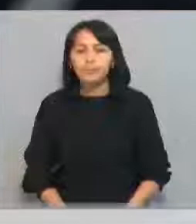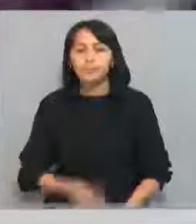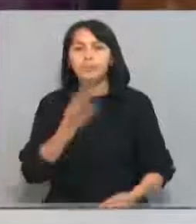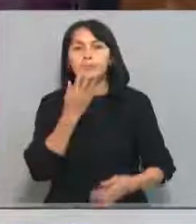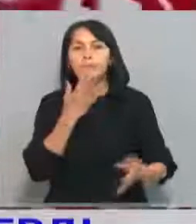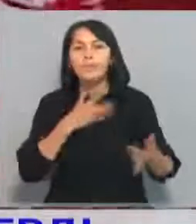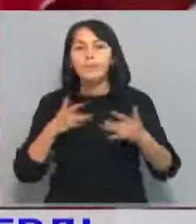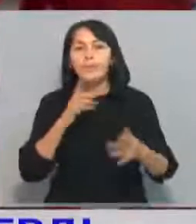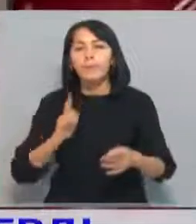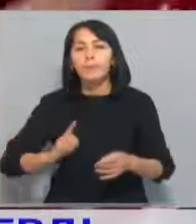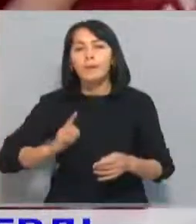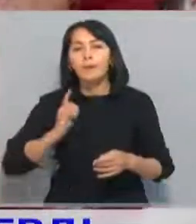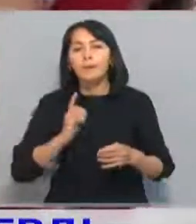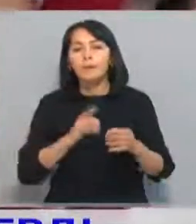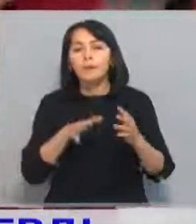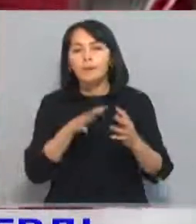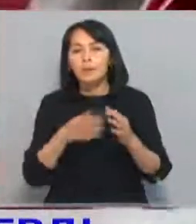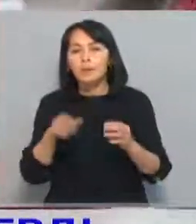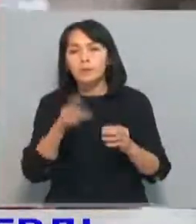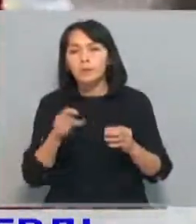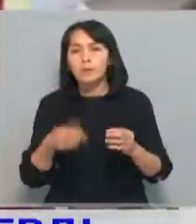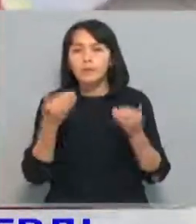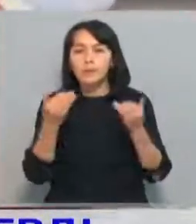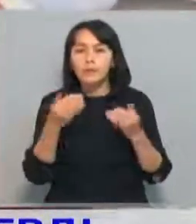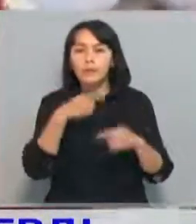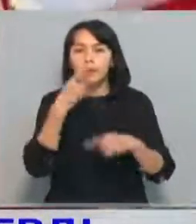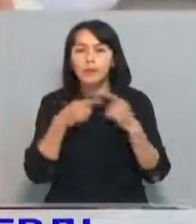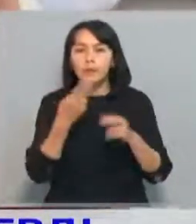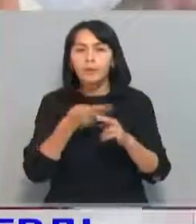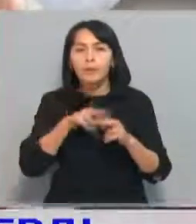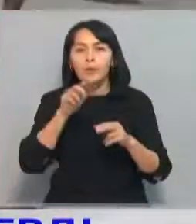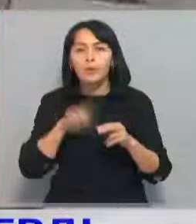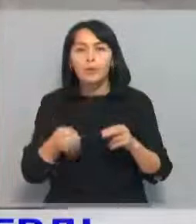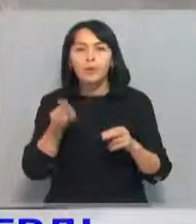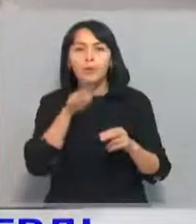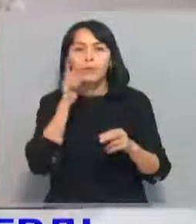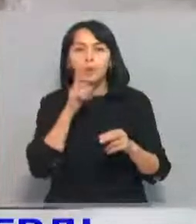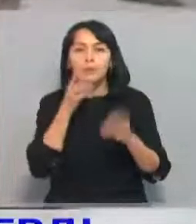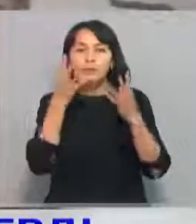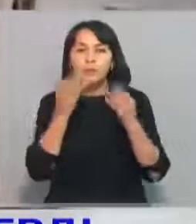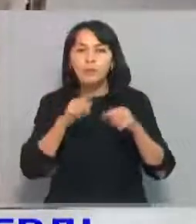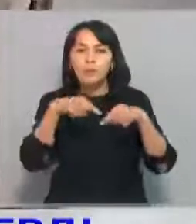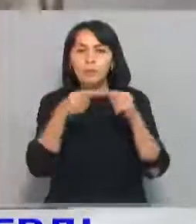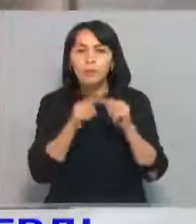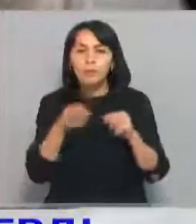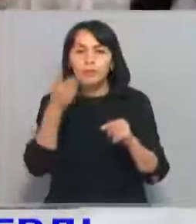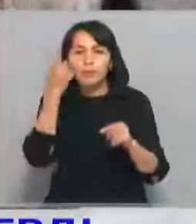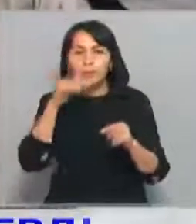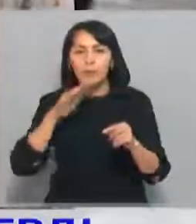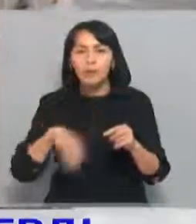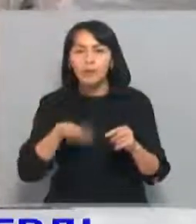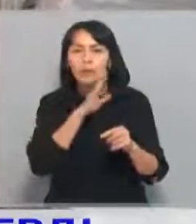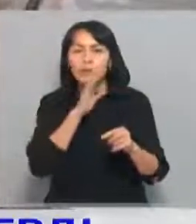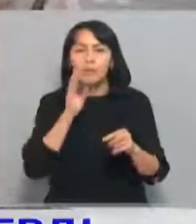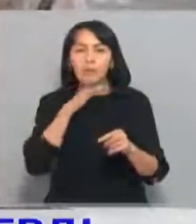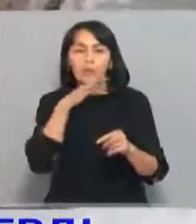Ұлттық өнердің шебері ауылдастар Динаран еркелетіп осылай атайды екен. Өткені ол жастайынан тоқымаға бейім болып өскен. Кейін енесінен де